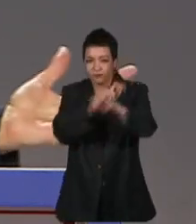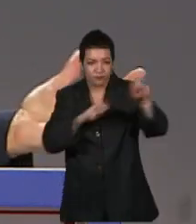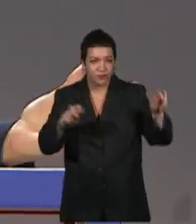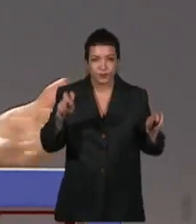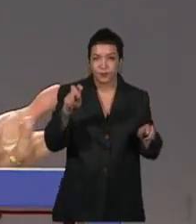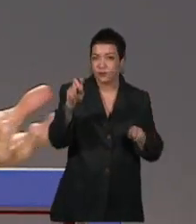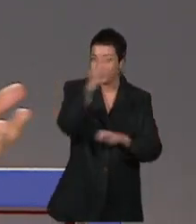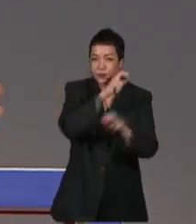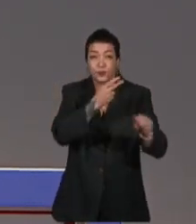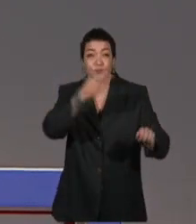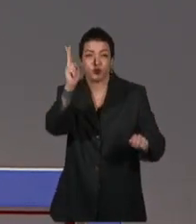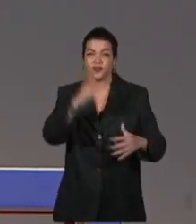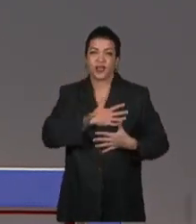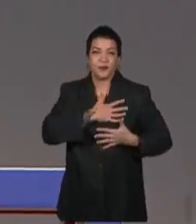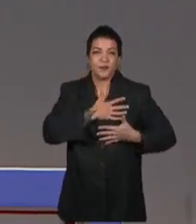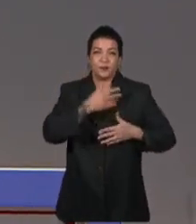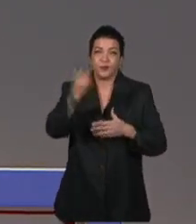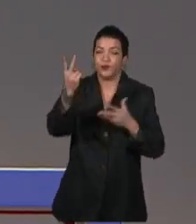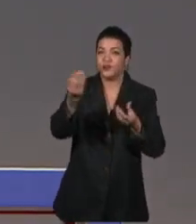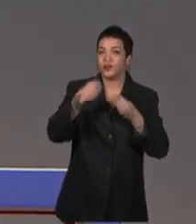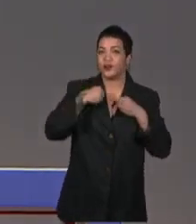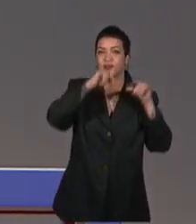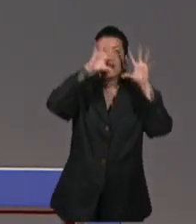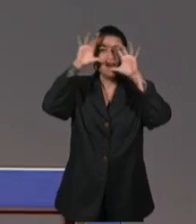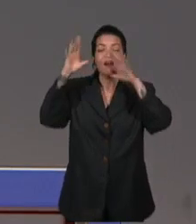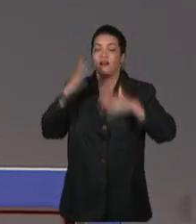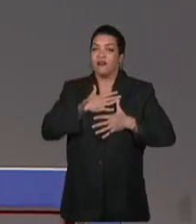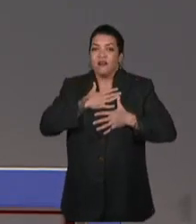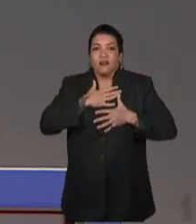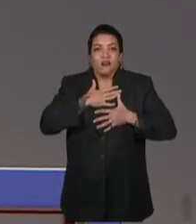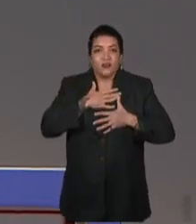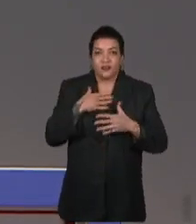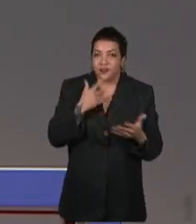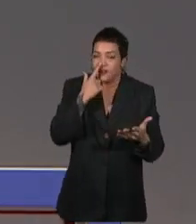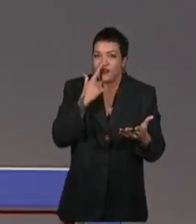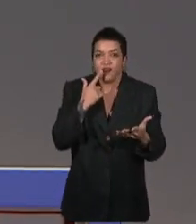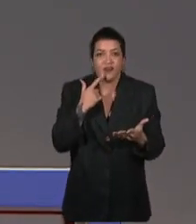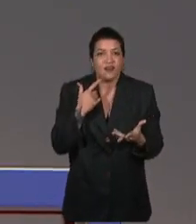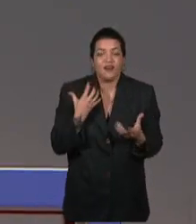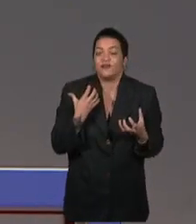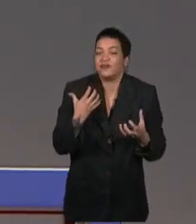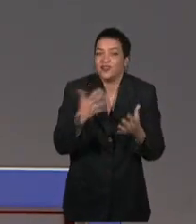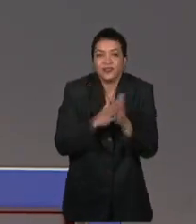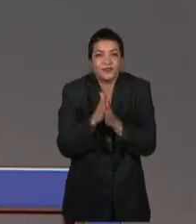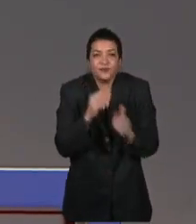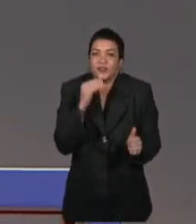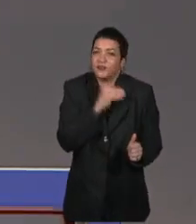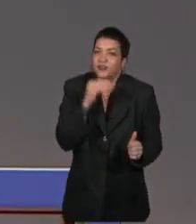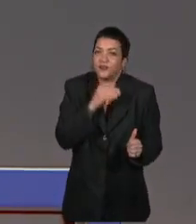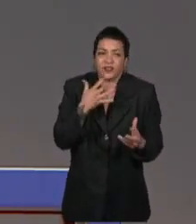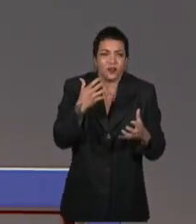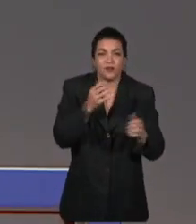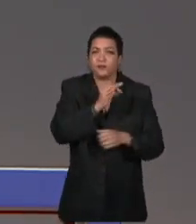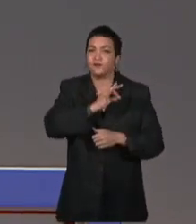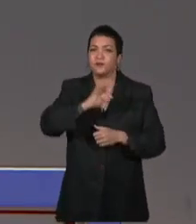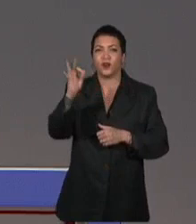je l'étreins, plus elle m'émerveille. Et plus je sens monter en moi une impatience. Celle de voir notre nation